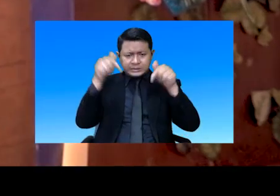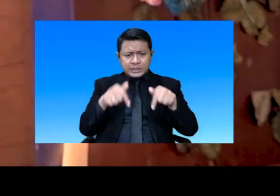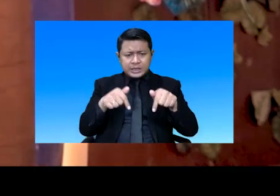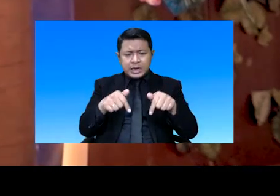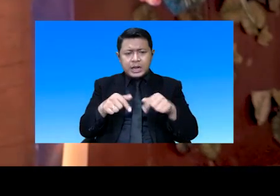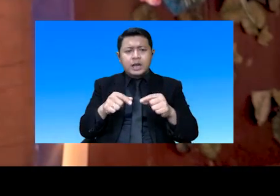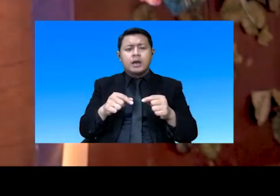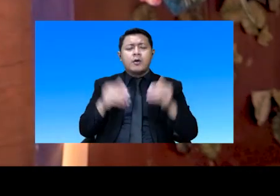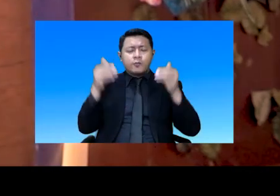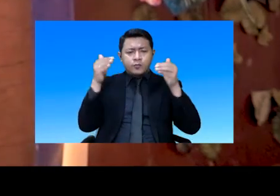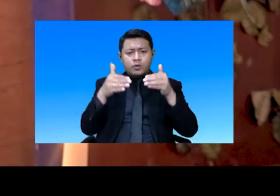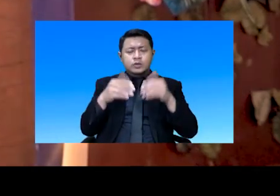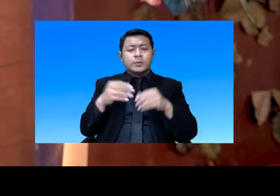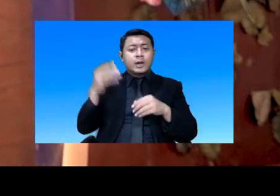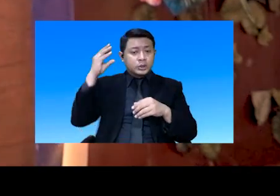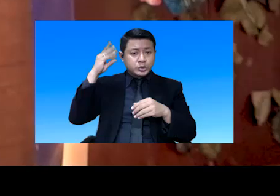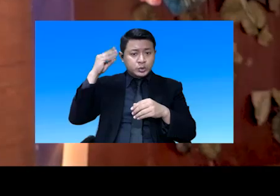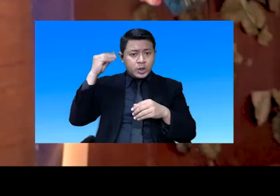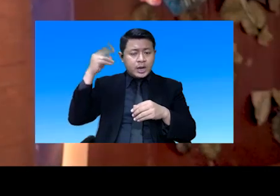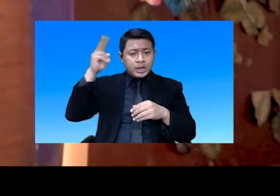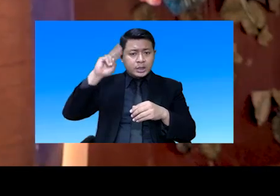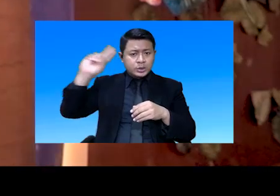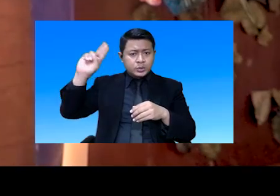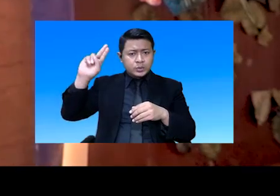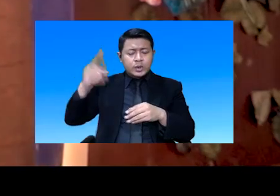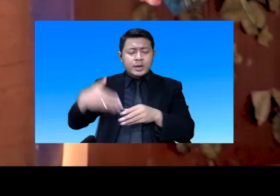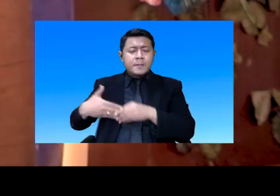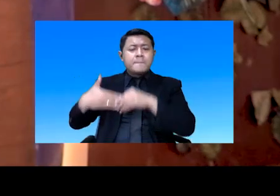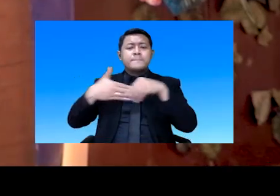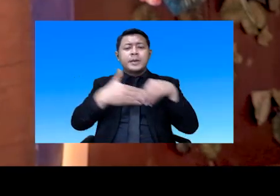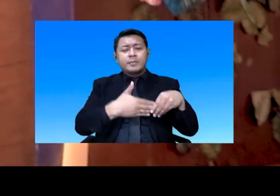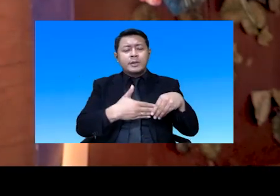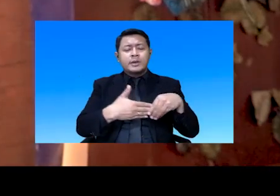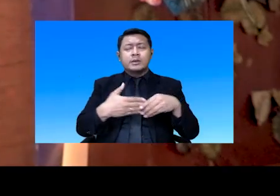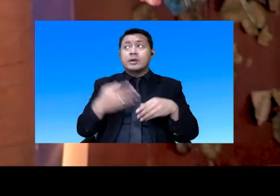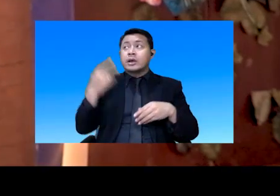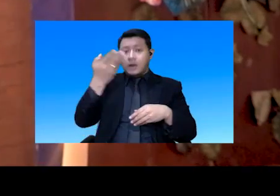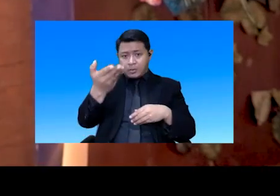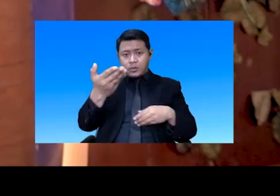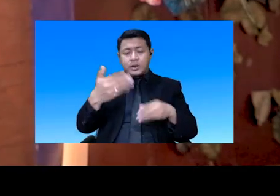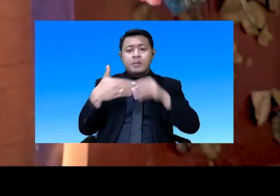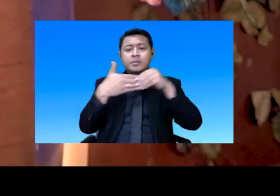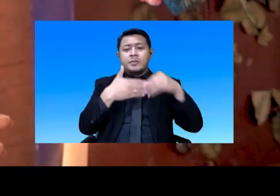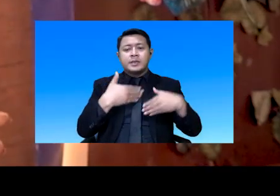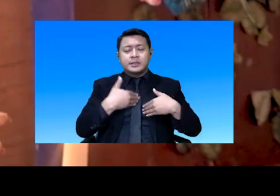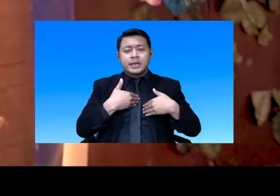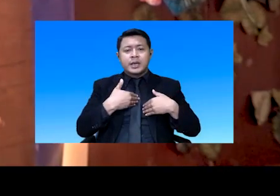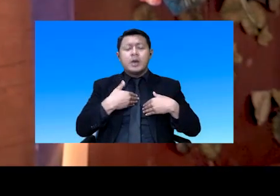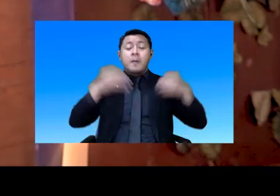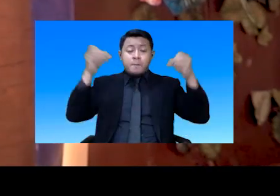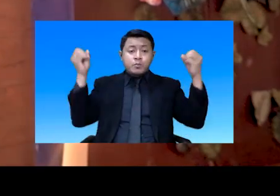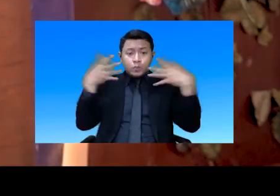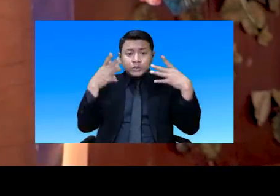pada suara Tuhan yang membimbingmu dan membimbingku. Dan mukjizat itu